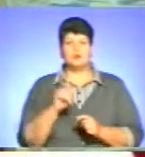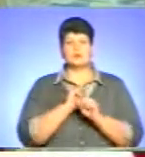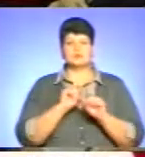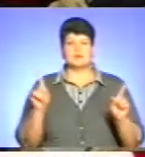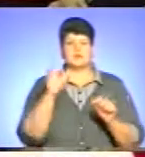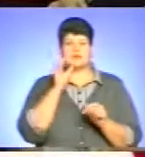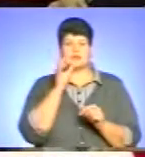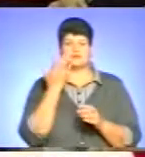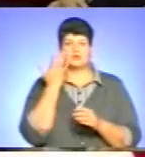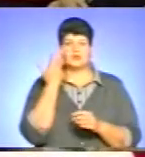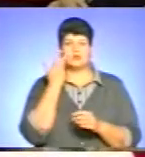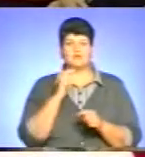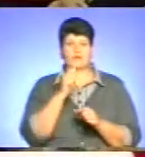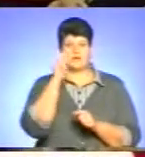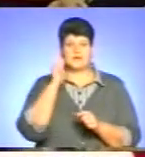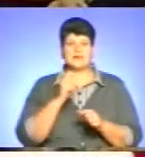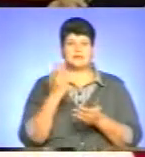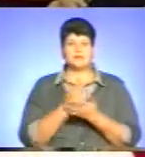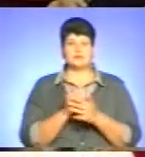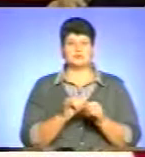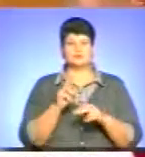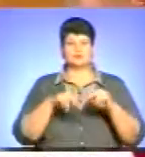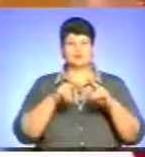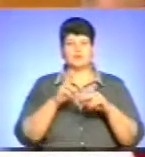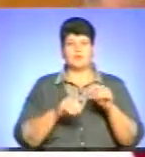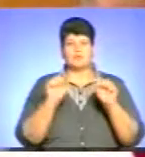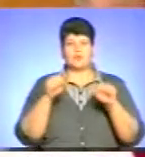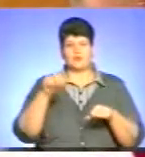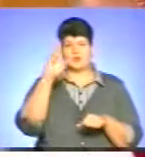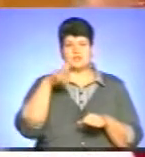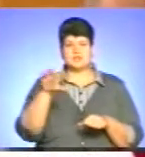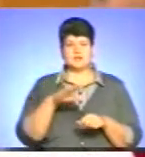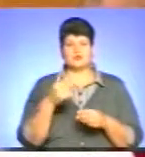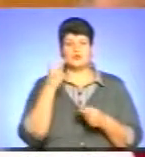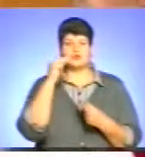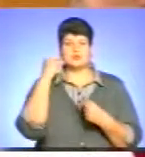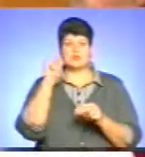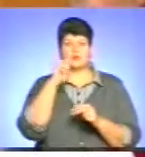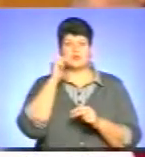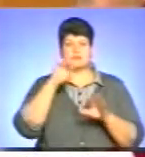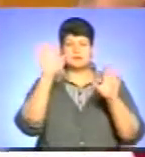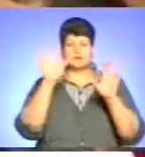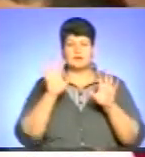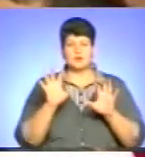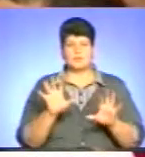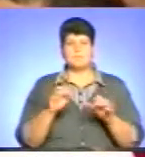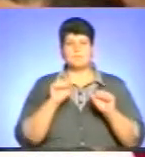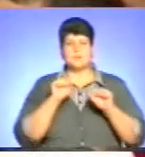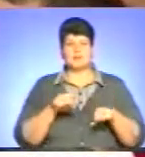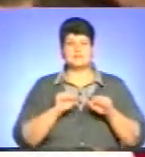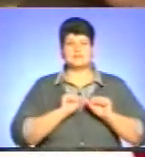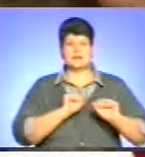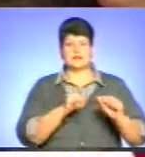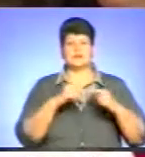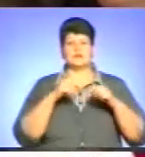країні відбувається процес розбудови правової держави, вдосконалення українського законодавства, посилення правових гарантій, захисту різних